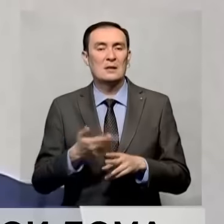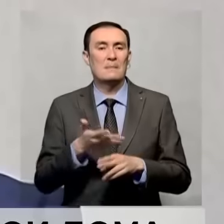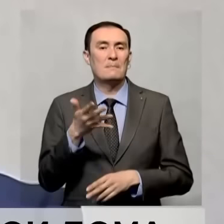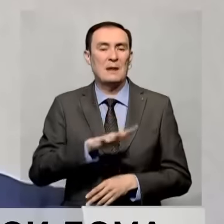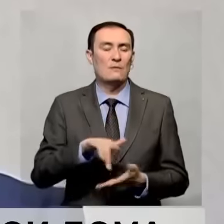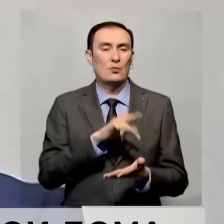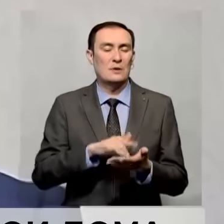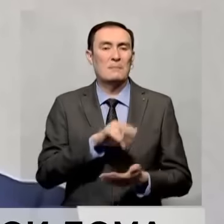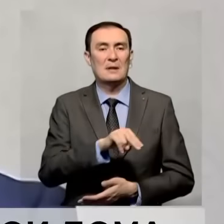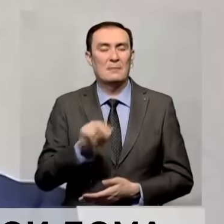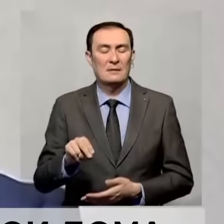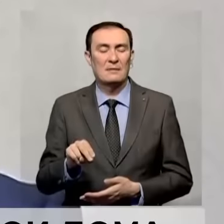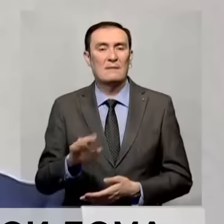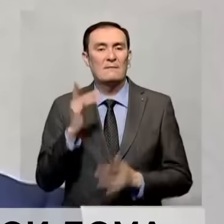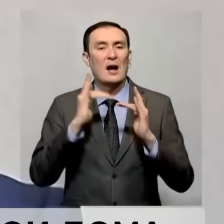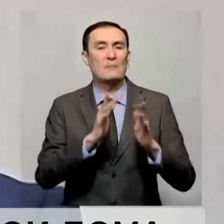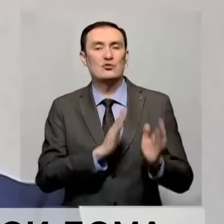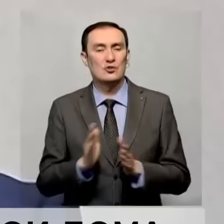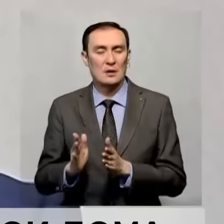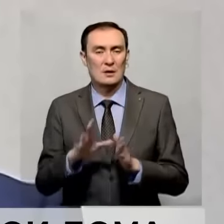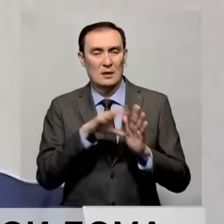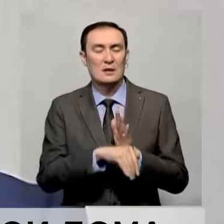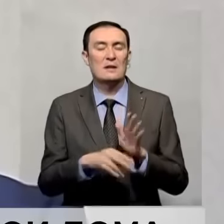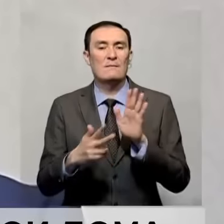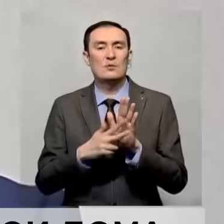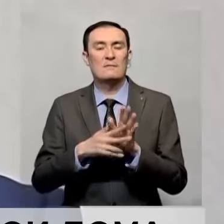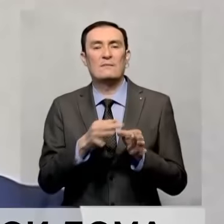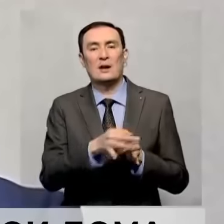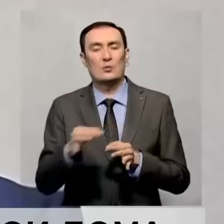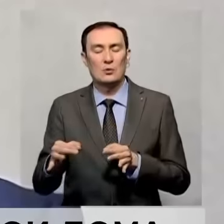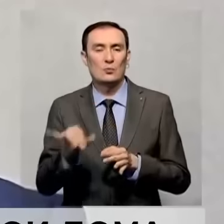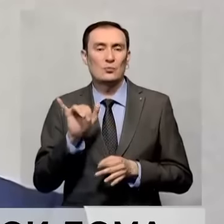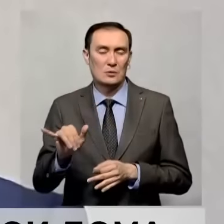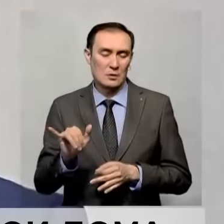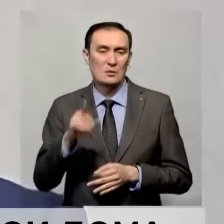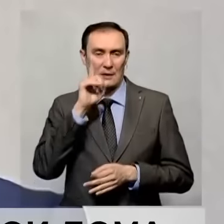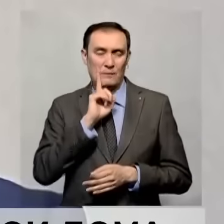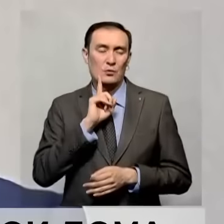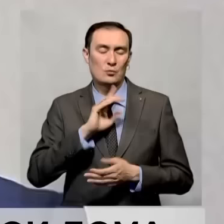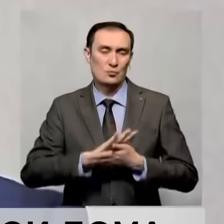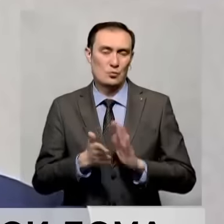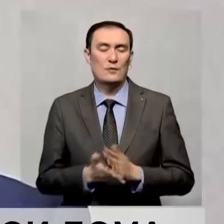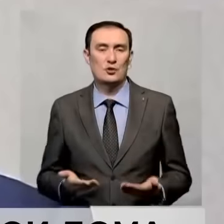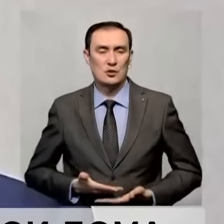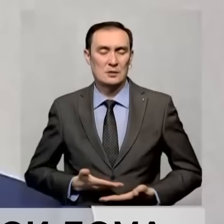городе Петропавловске, в основном в общежитиях, и 8 в районах. У них достаточно комфортные условия.